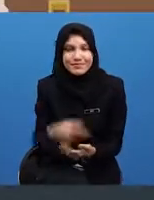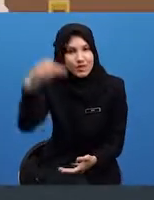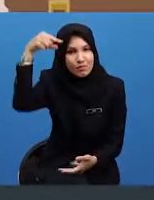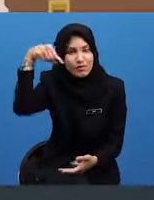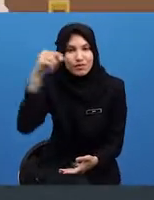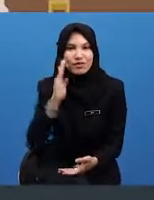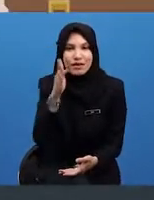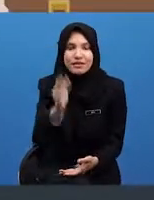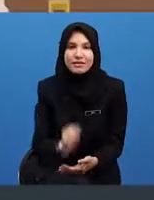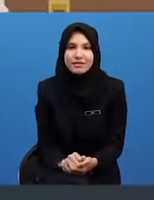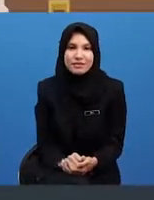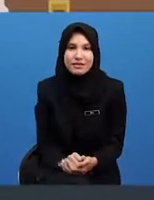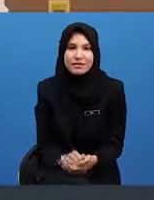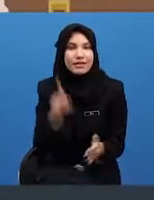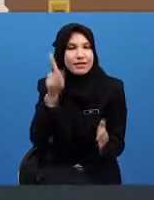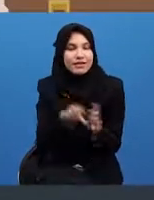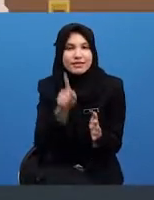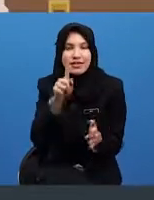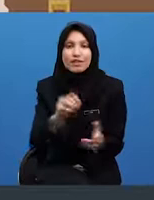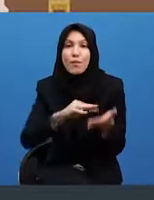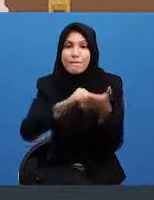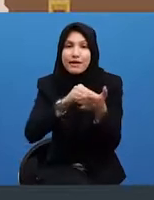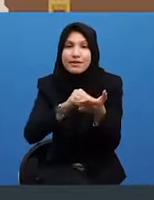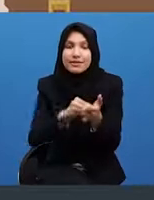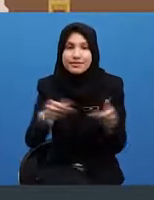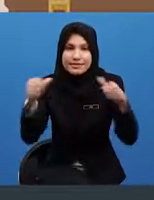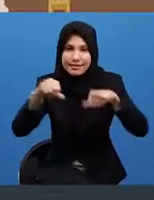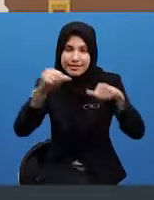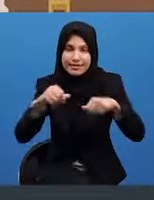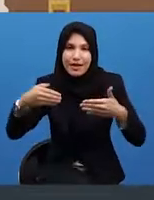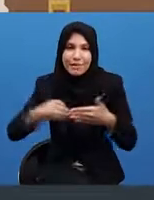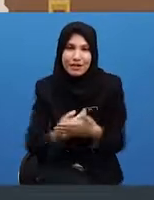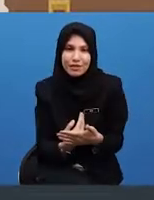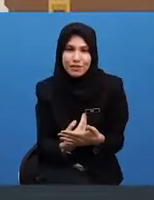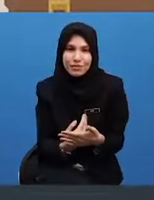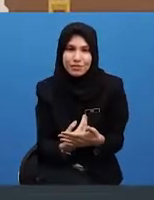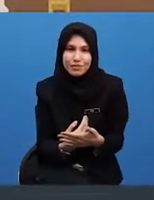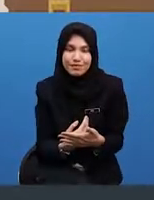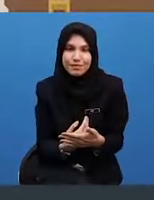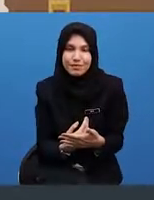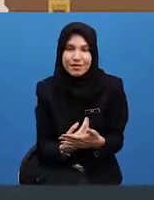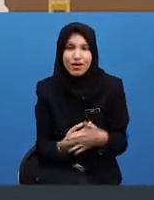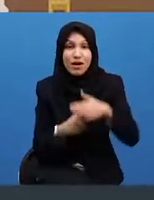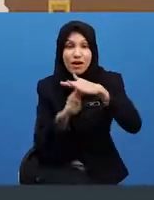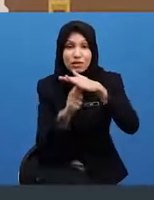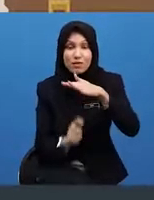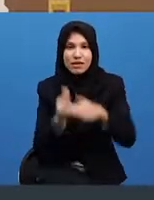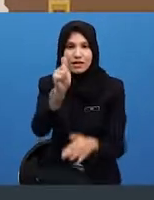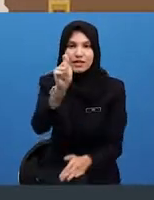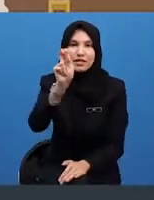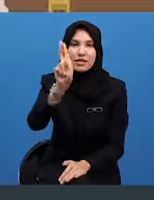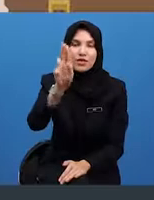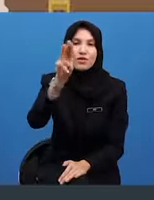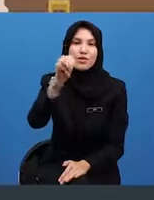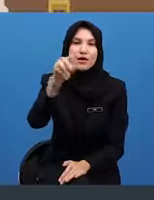akan memperkenalkan satu istilah sains yang baru untuk kamu, iaitu ketumpatan. Untuk